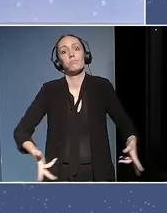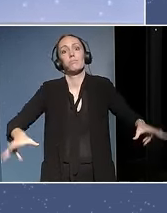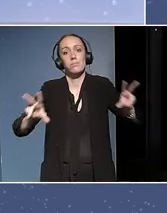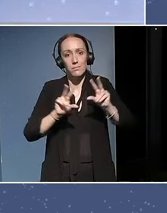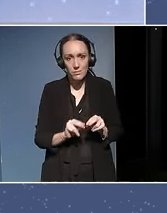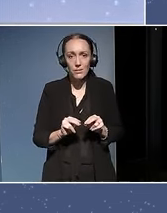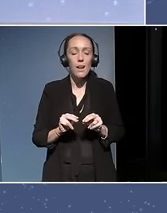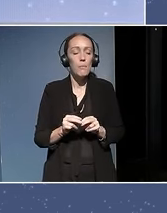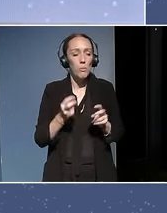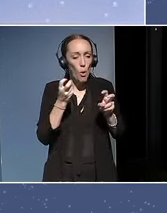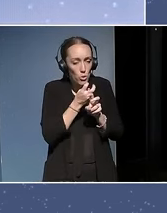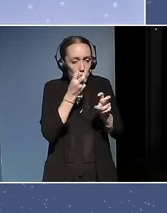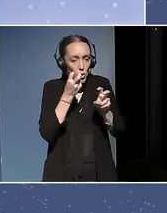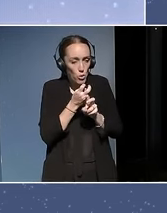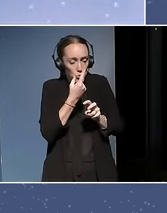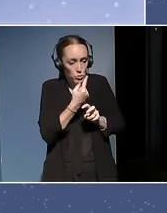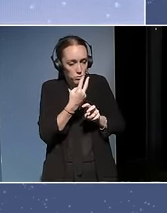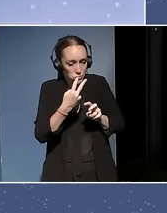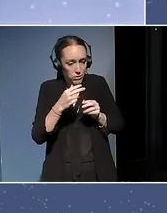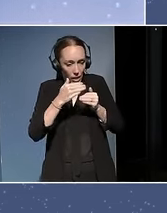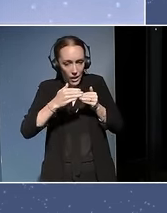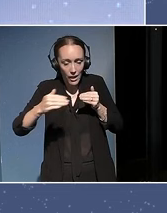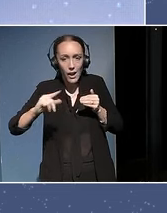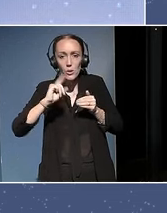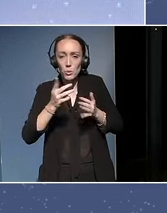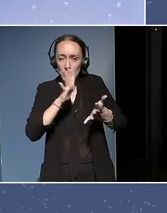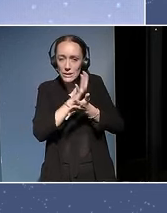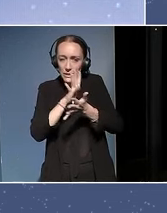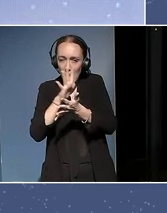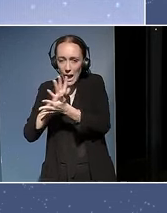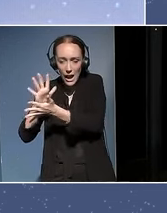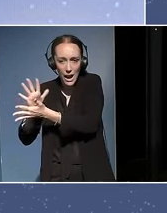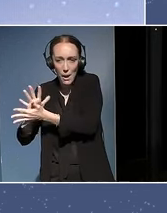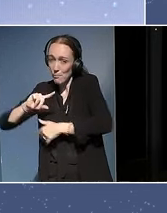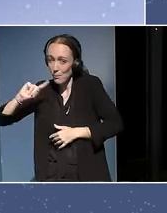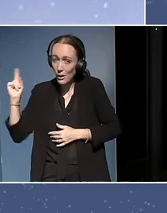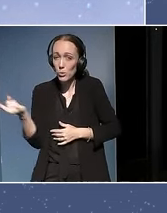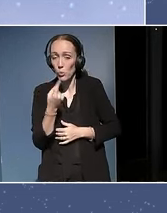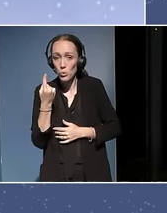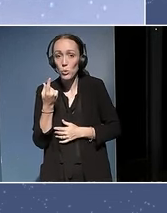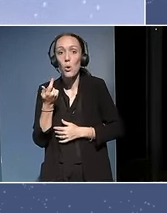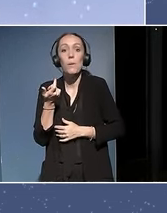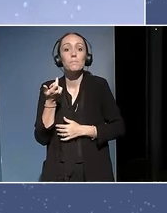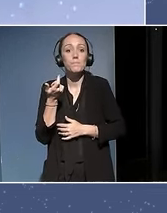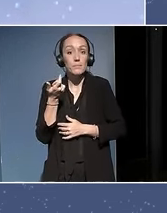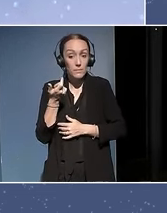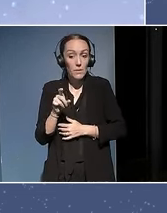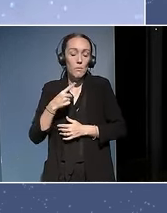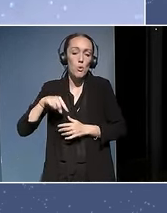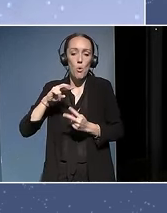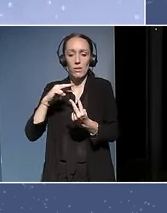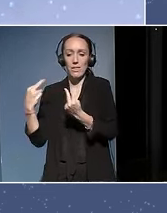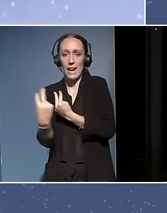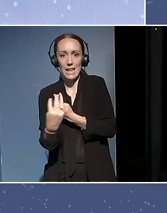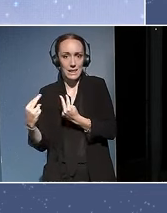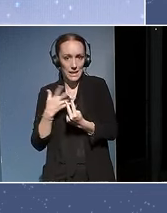osso per osso Perché nel frattempo abbiamo fatto le fotogrammetrie Quindi abbiamo importato dei file 3D da tutte le